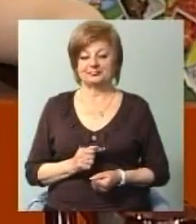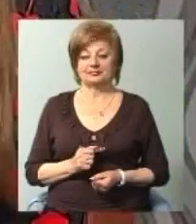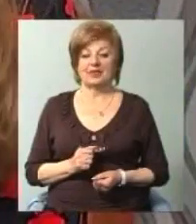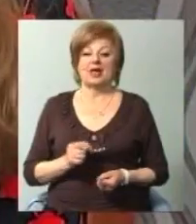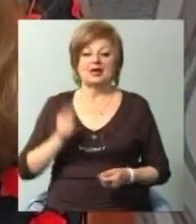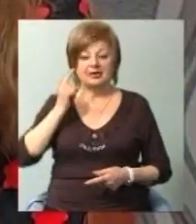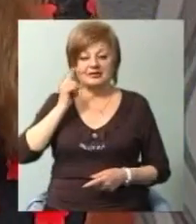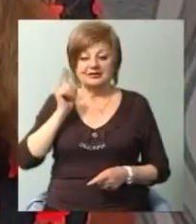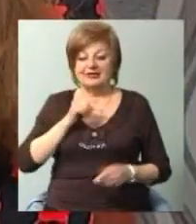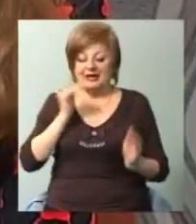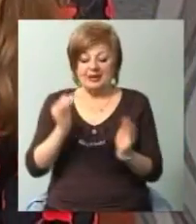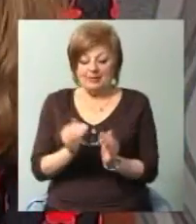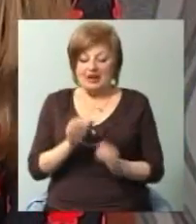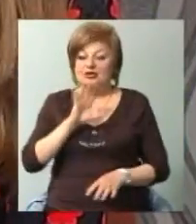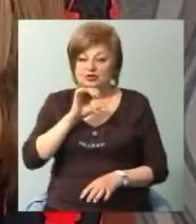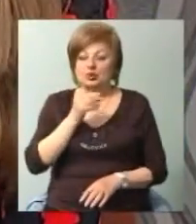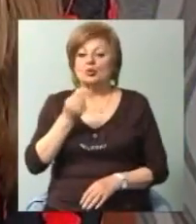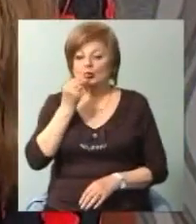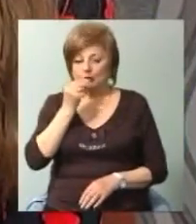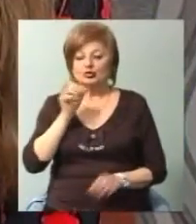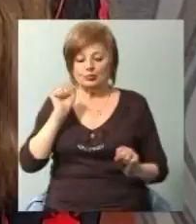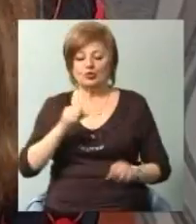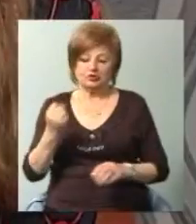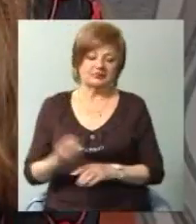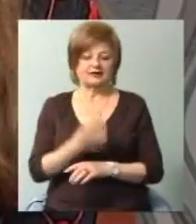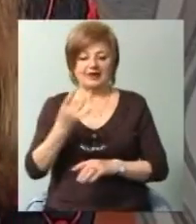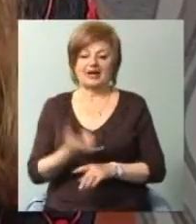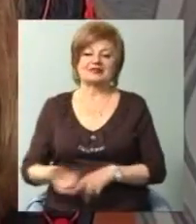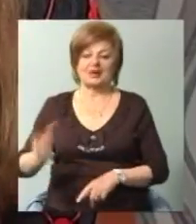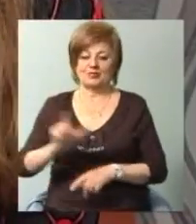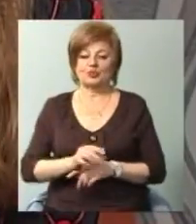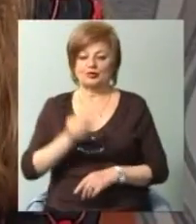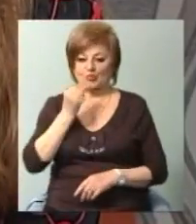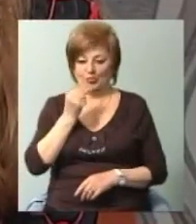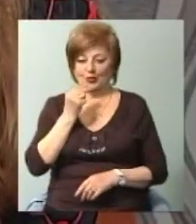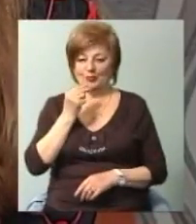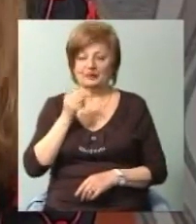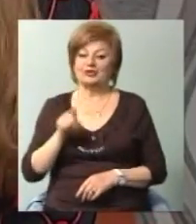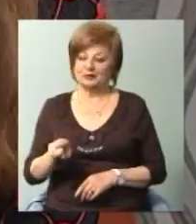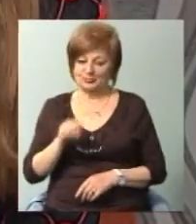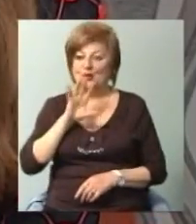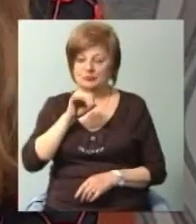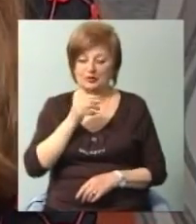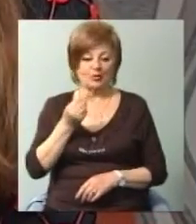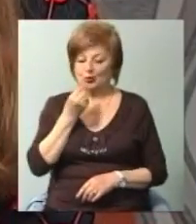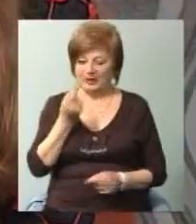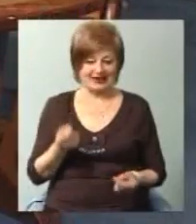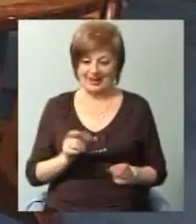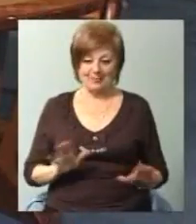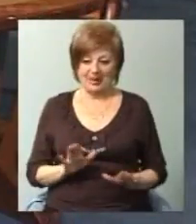Ти знаєш, знаю я таких маленьких собак, що вони їдять, напевно, вдвічі більше за великих. Напевно, твій йоркширський тер'єр теж їсть